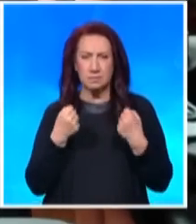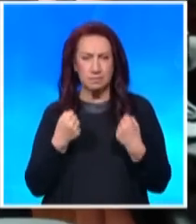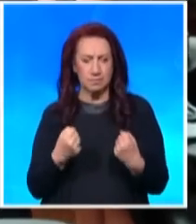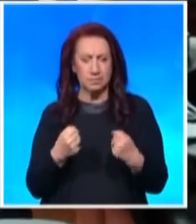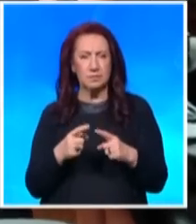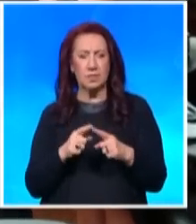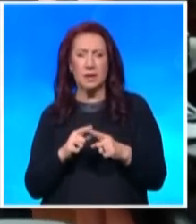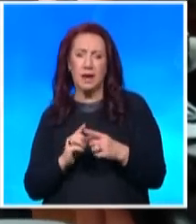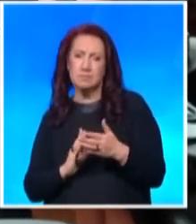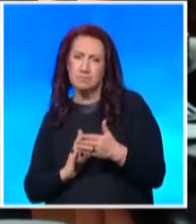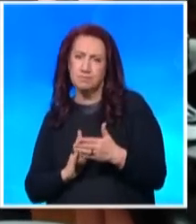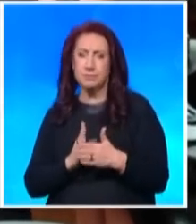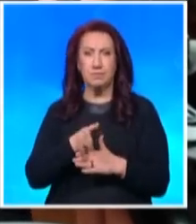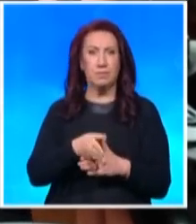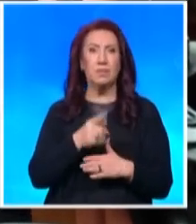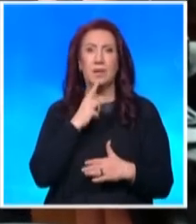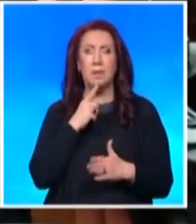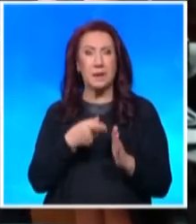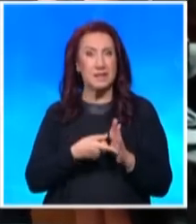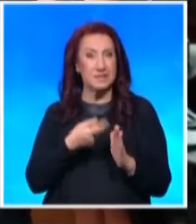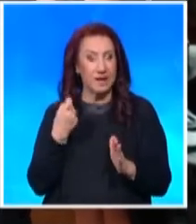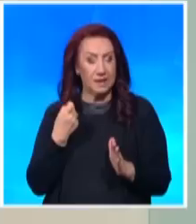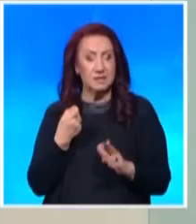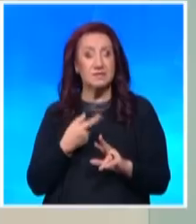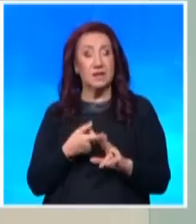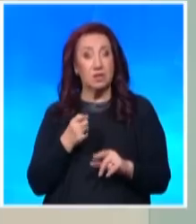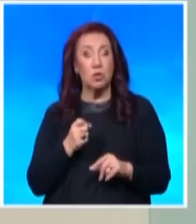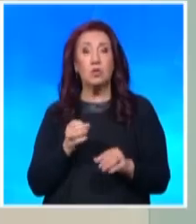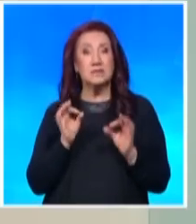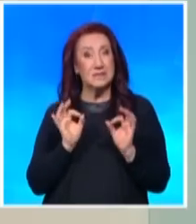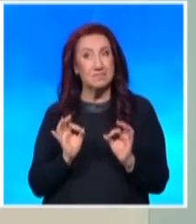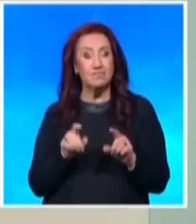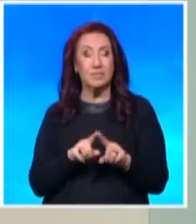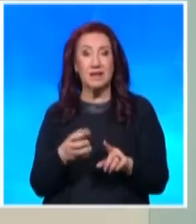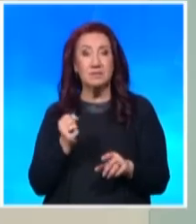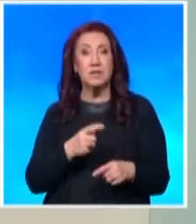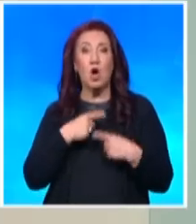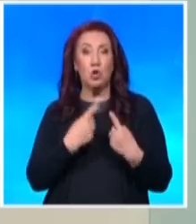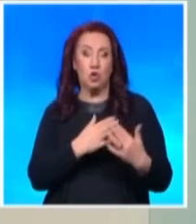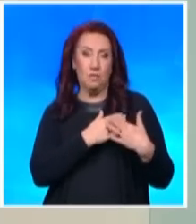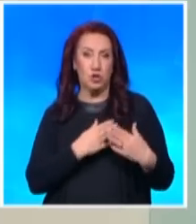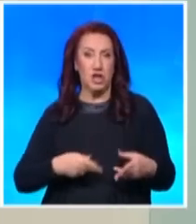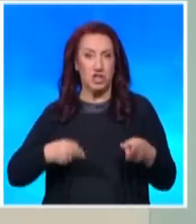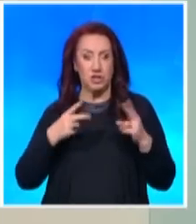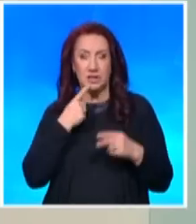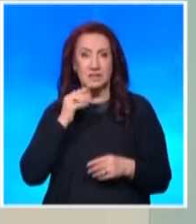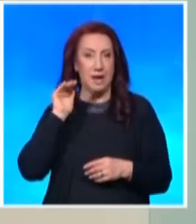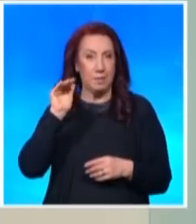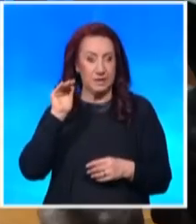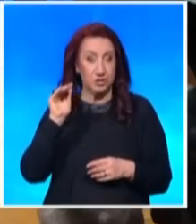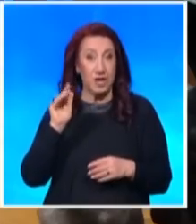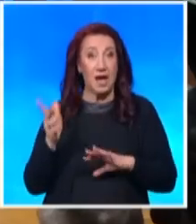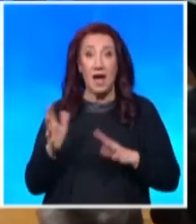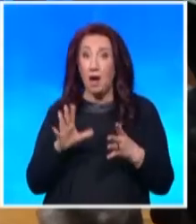предизвикателствата, но и да вземате отговорни решения за бъдещето. Защото липсата на решение днес